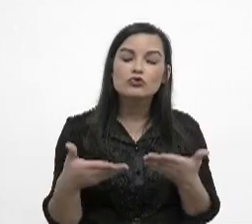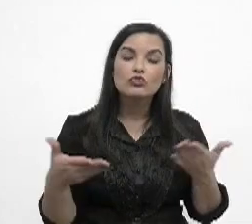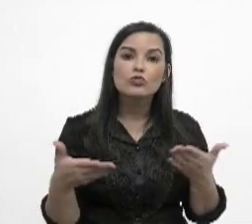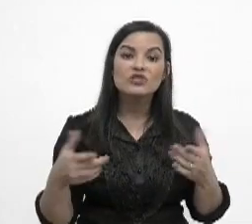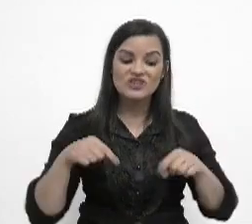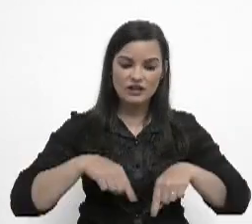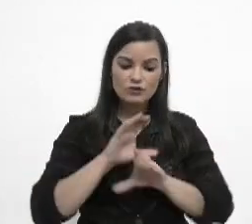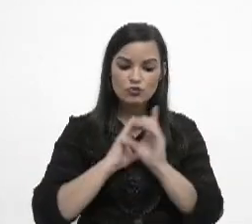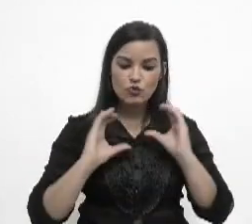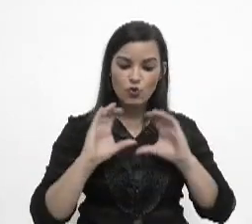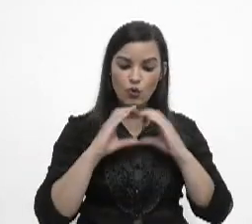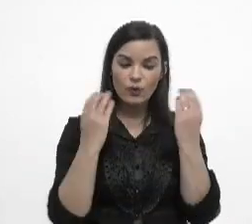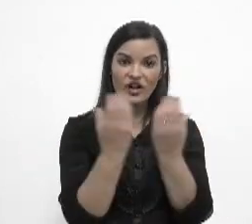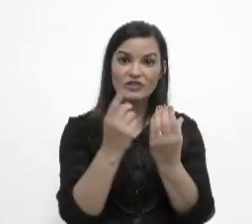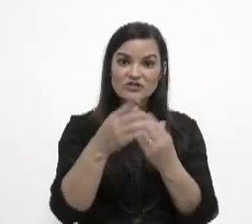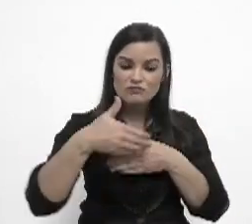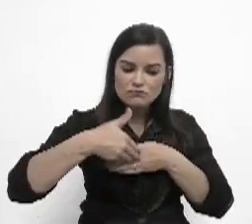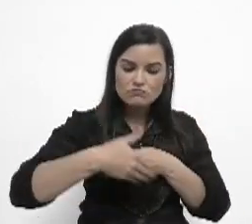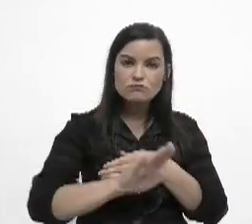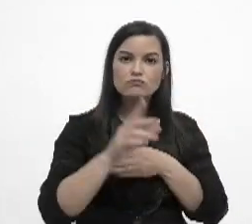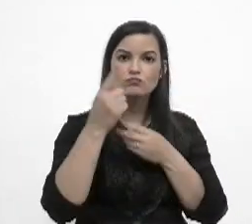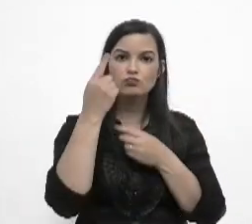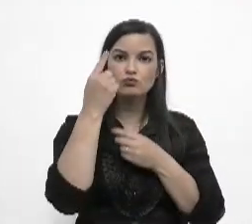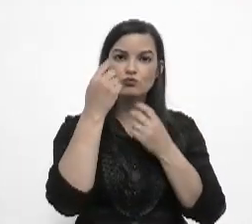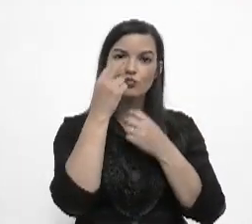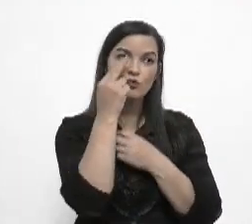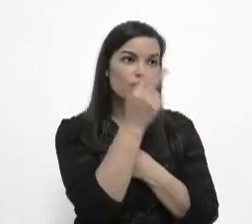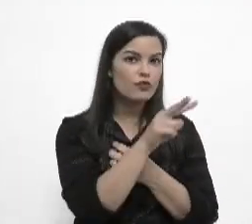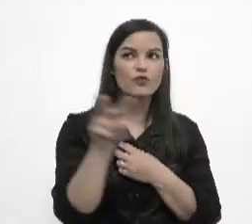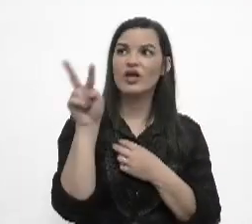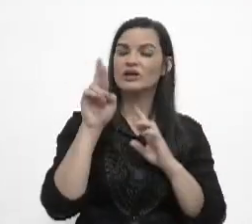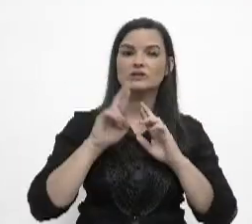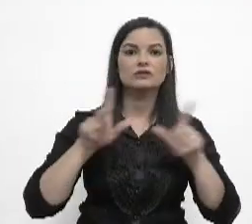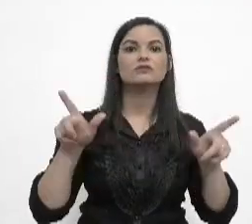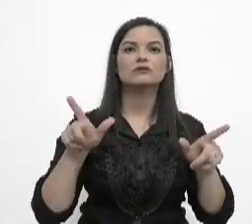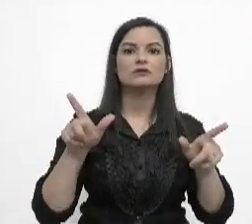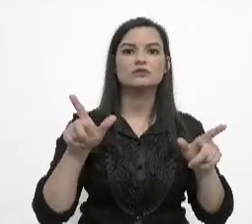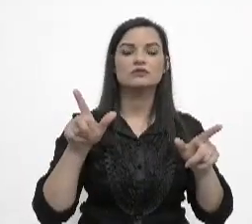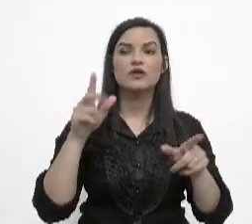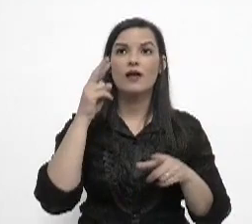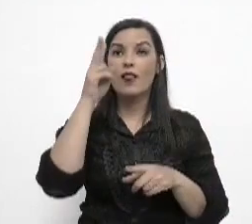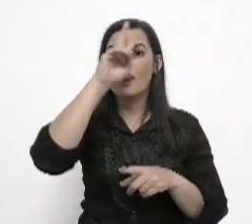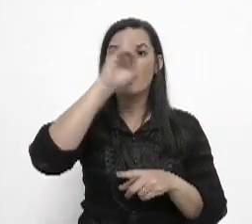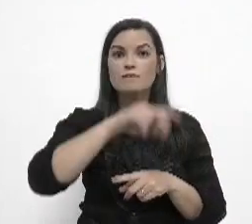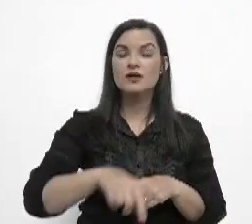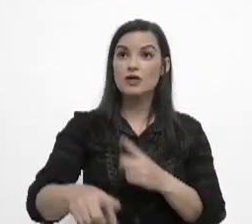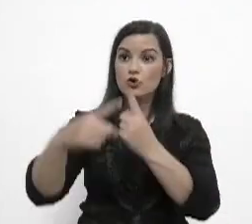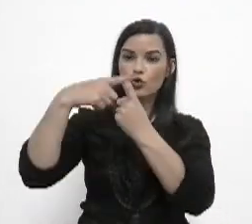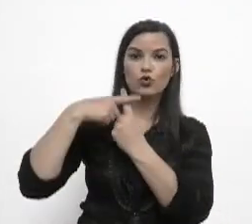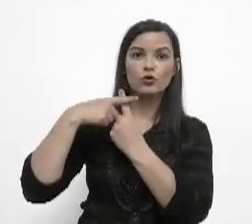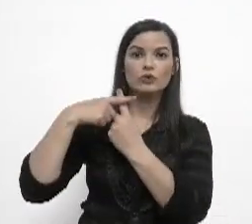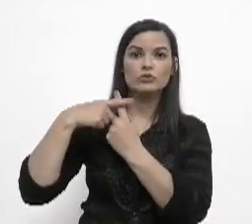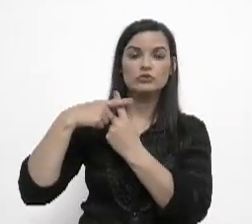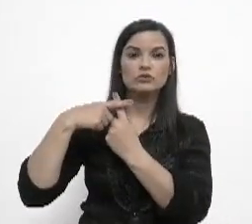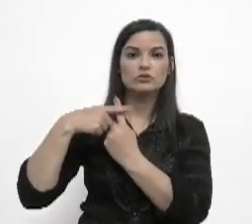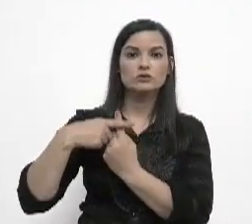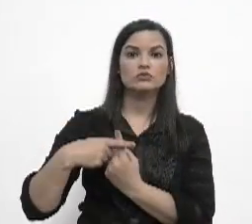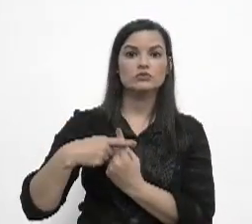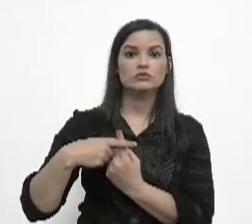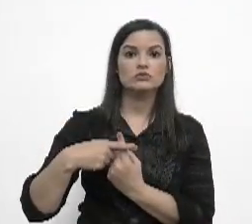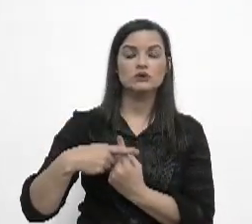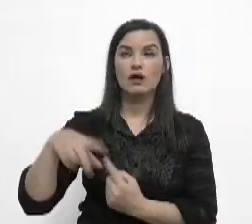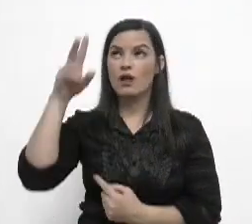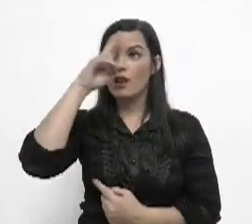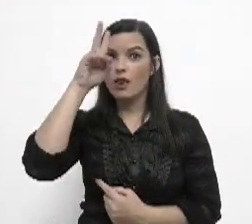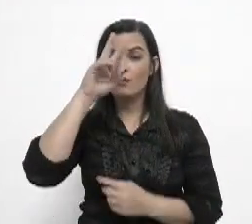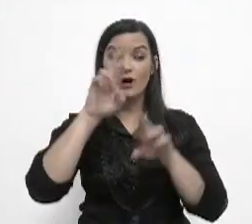possa enxergar diferente. 십자가를 볼 수 있기를 Que 바랍니다. você possa enxergar a cruz. 천국을 볼 수 있기를 Que você 바랍니다. possa enxergar o reino de